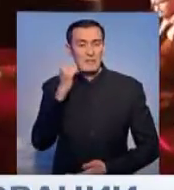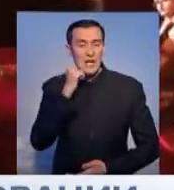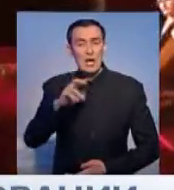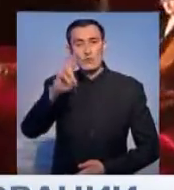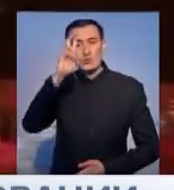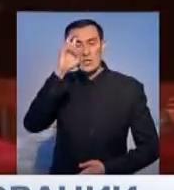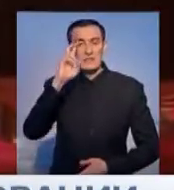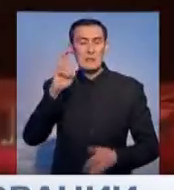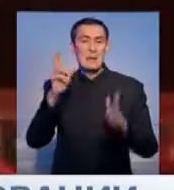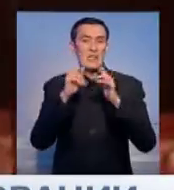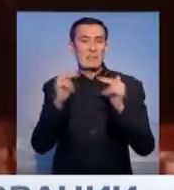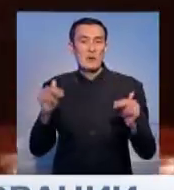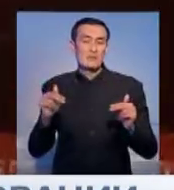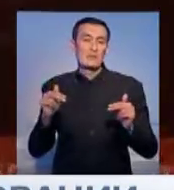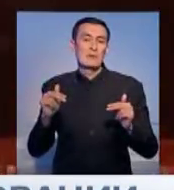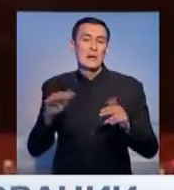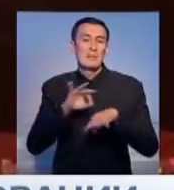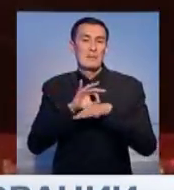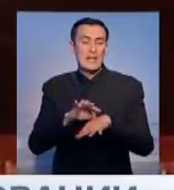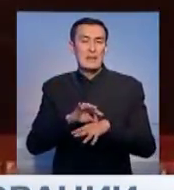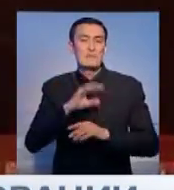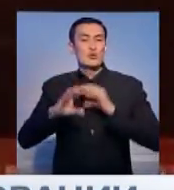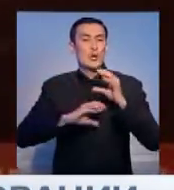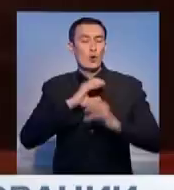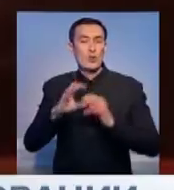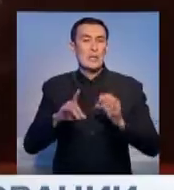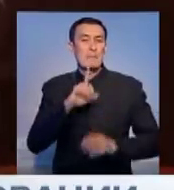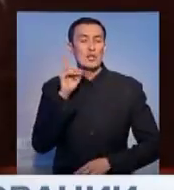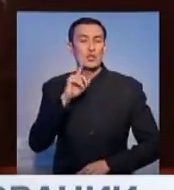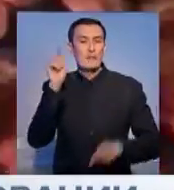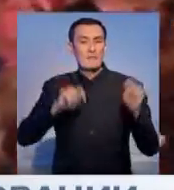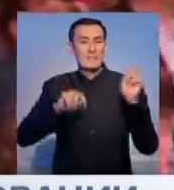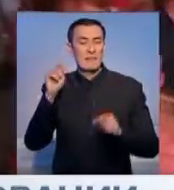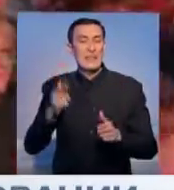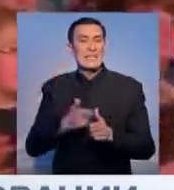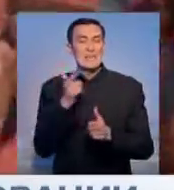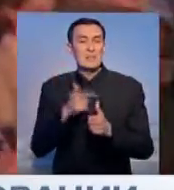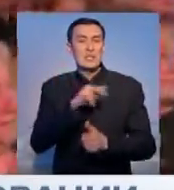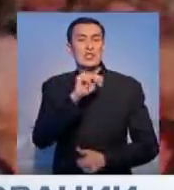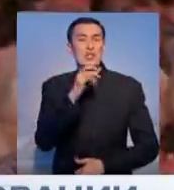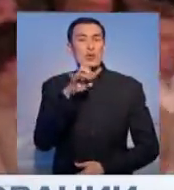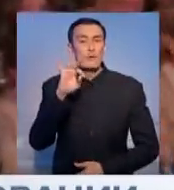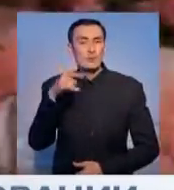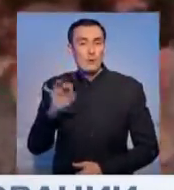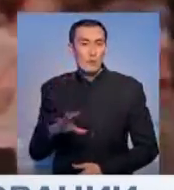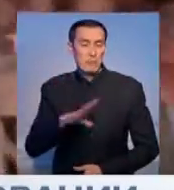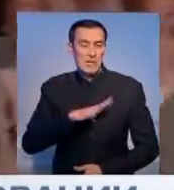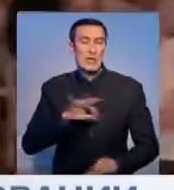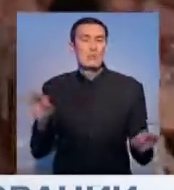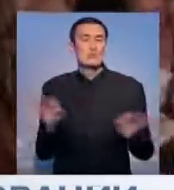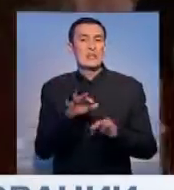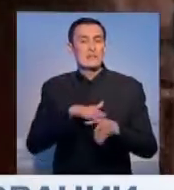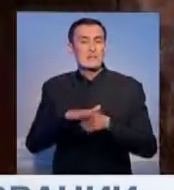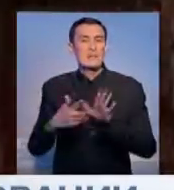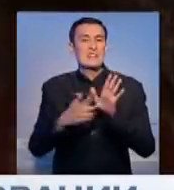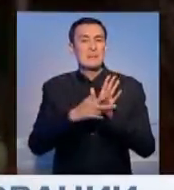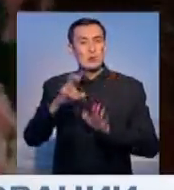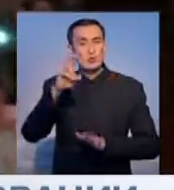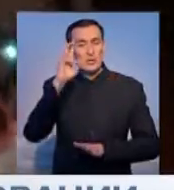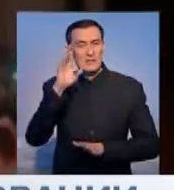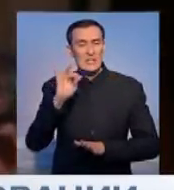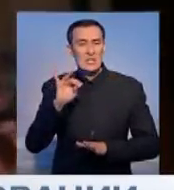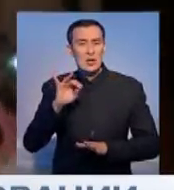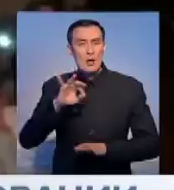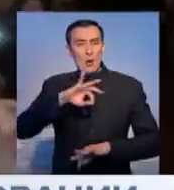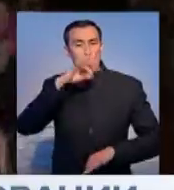В Государственном Кремлевском дворце прошел международный молодежный фестиваль имени Чайковского. Там выступали музыканты из 8 государств. И